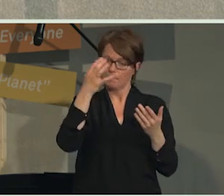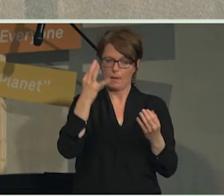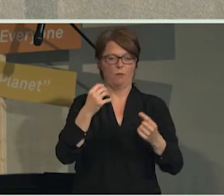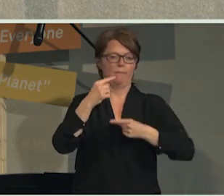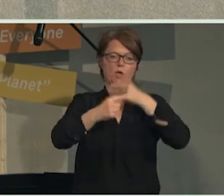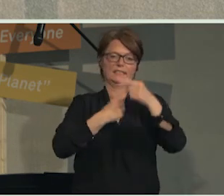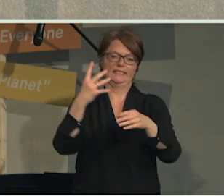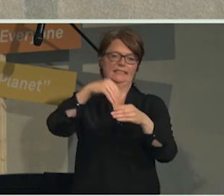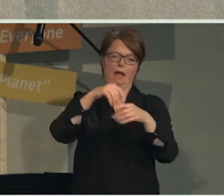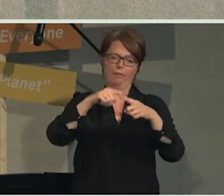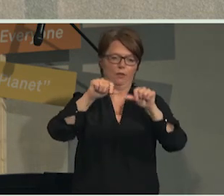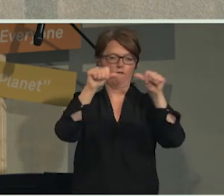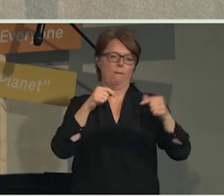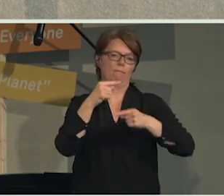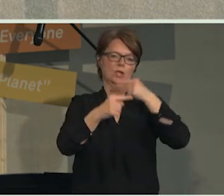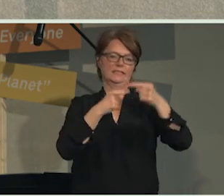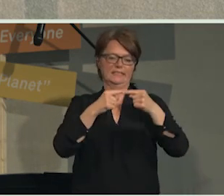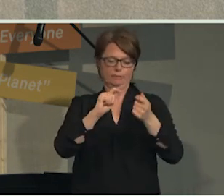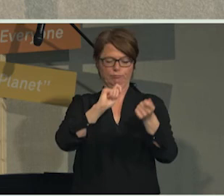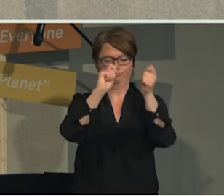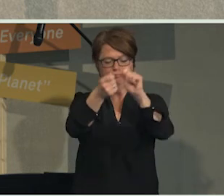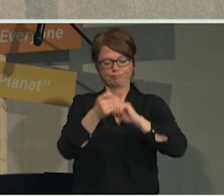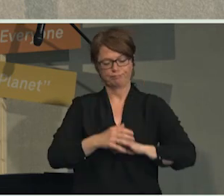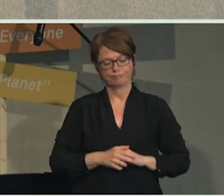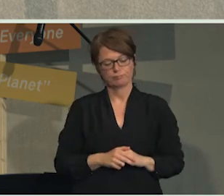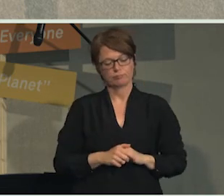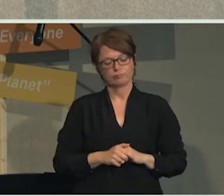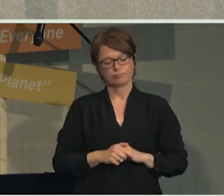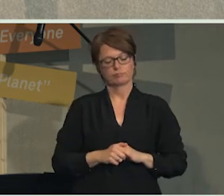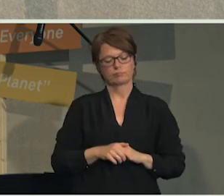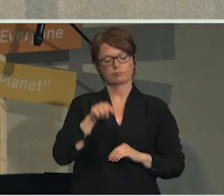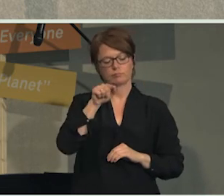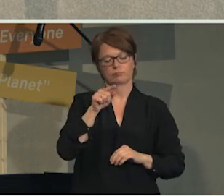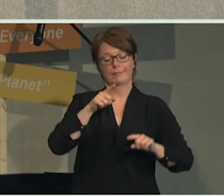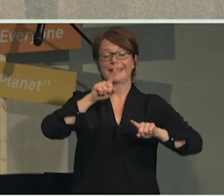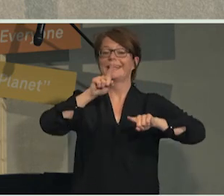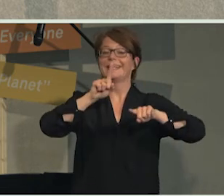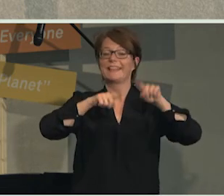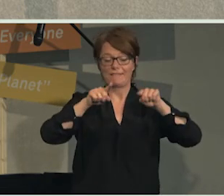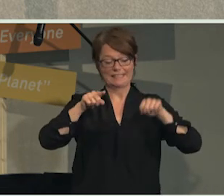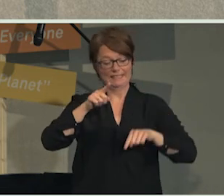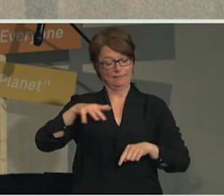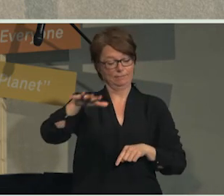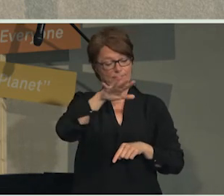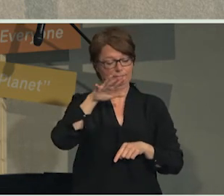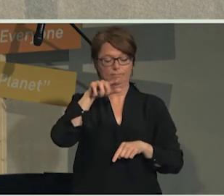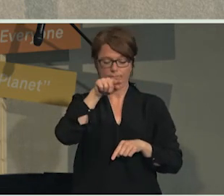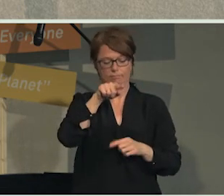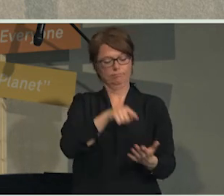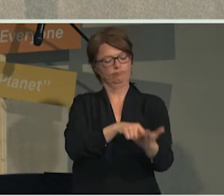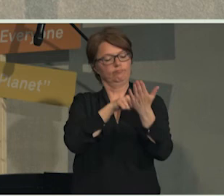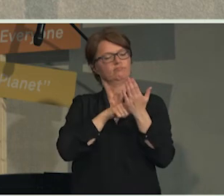Lorde. Diversity fördert zwar progressive Werte, ändert aber eben nicht zwangsläufig ein